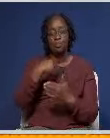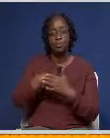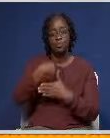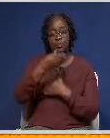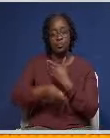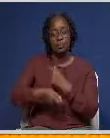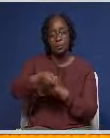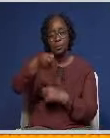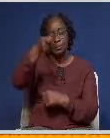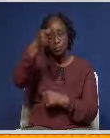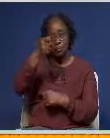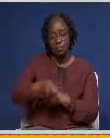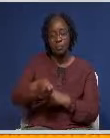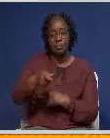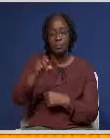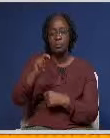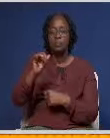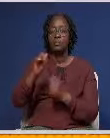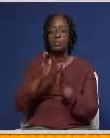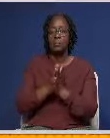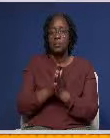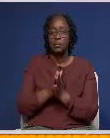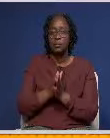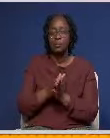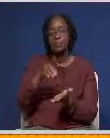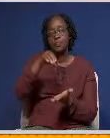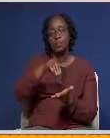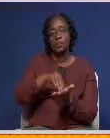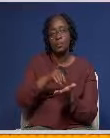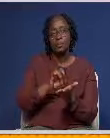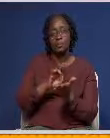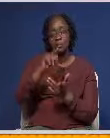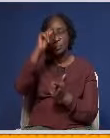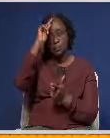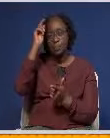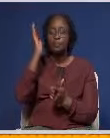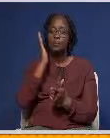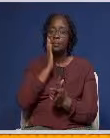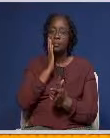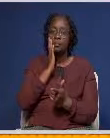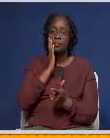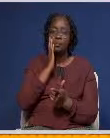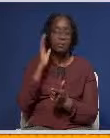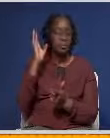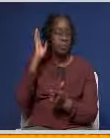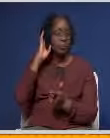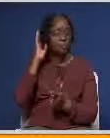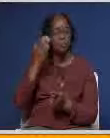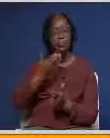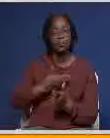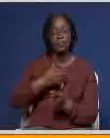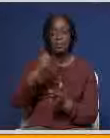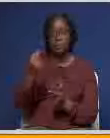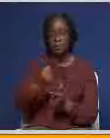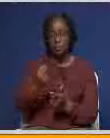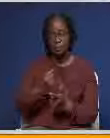interetu nyume ya jaji wa koti nene la inaskasani kuende kithi ya tigambala mswada kwebo kwa governor Mwangaza kwedhilo likithi kieruwa ni kanjo ya